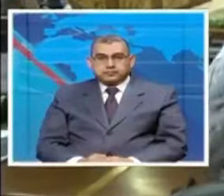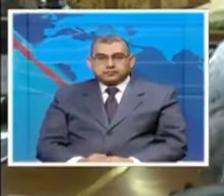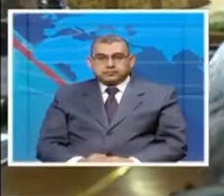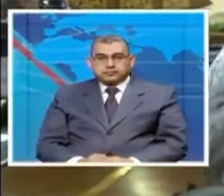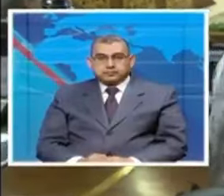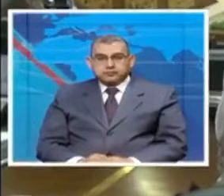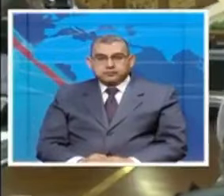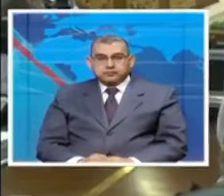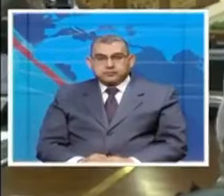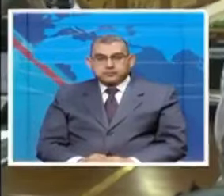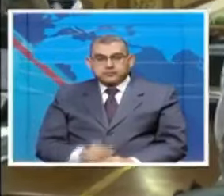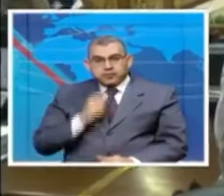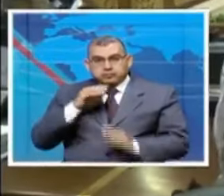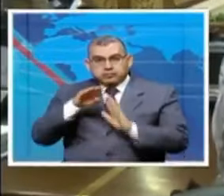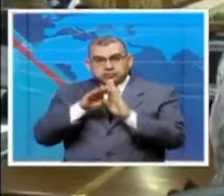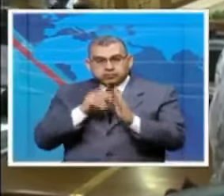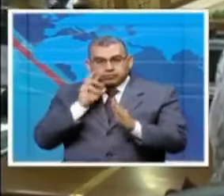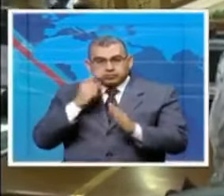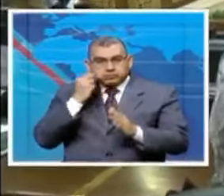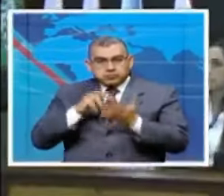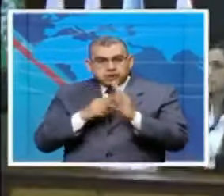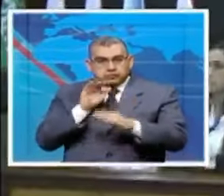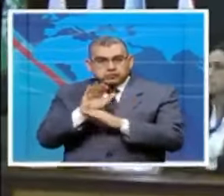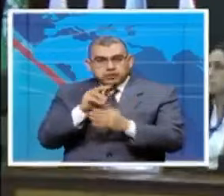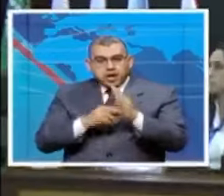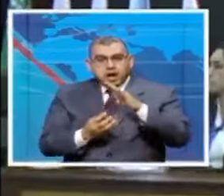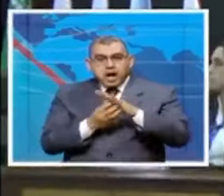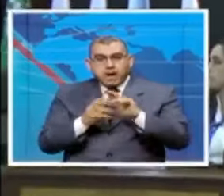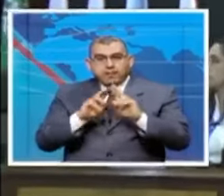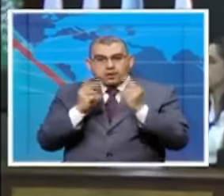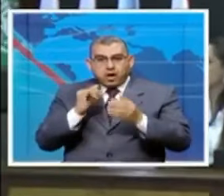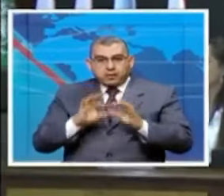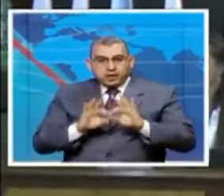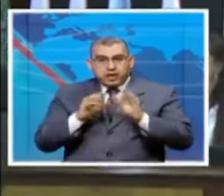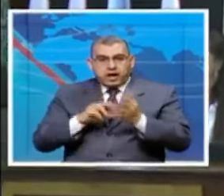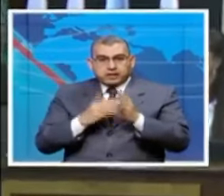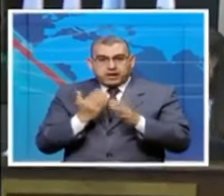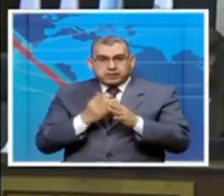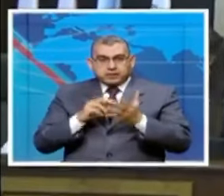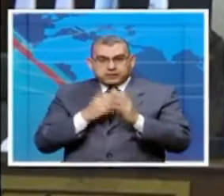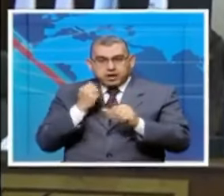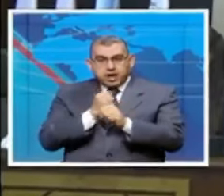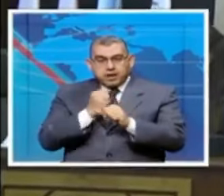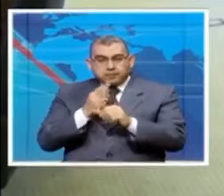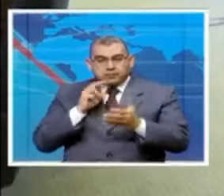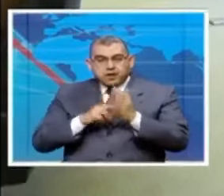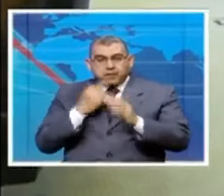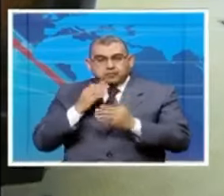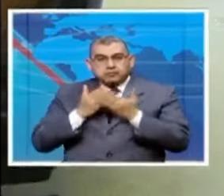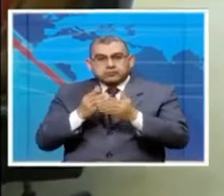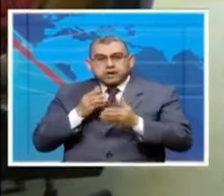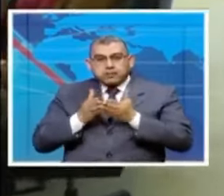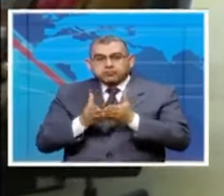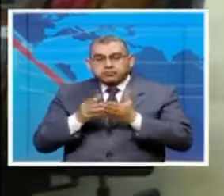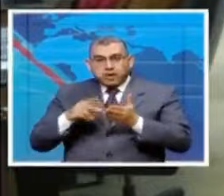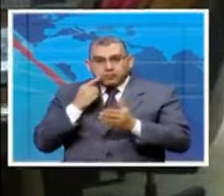تحت صرح علمي وللعام الثاني وبرعاية جامعة الدول العربية، احتفلت الأكاديمية العربية للنقل